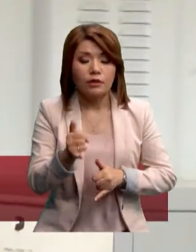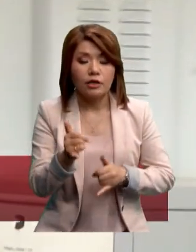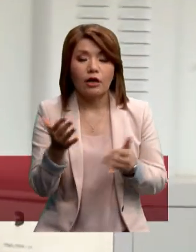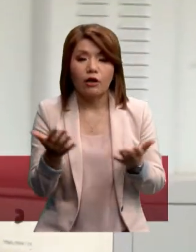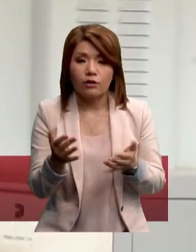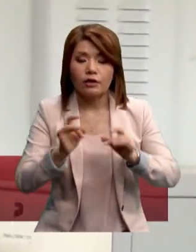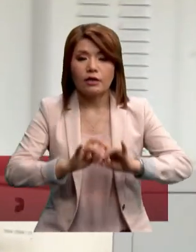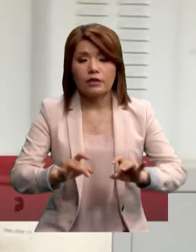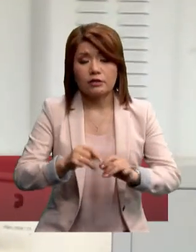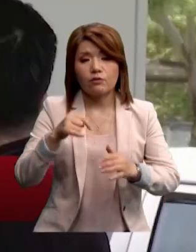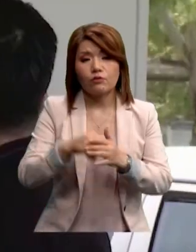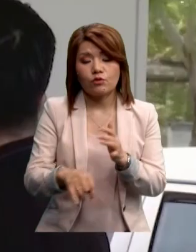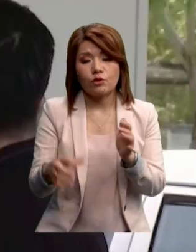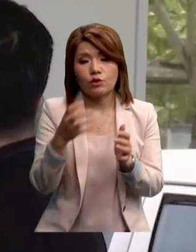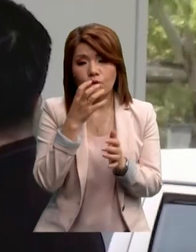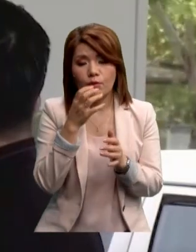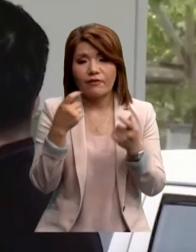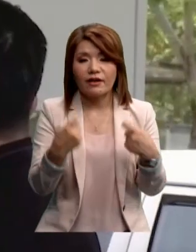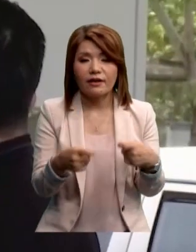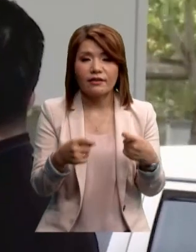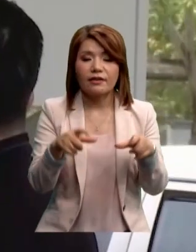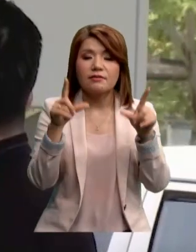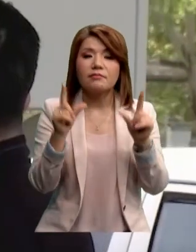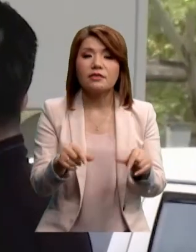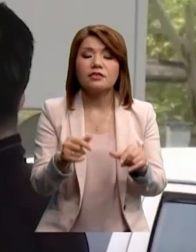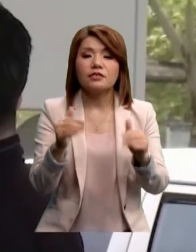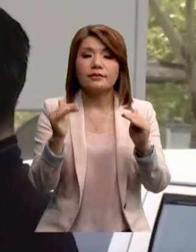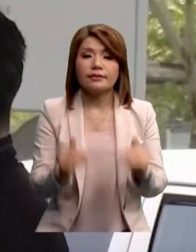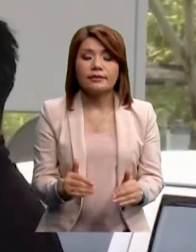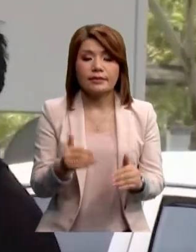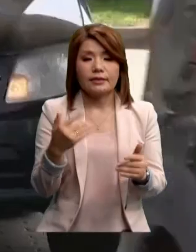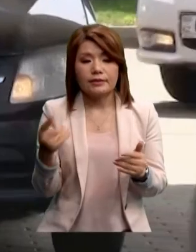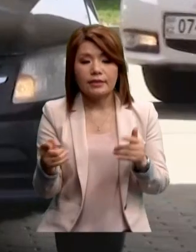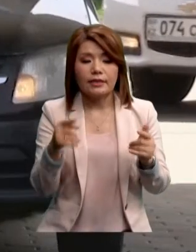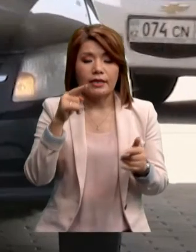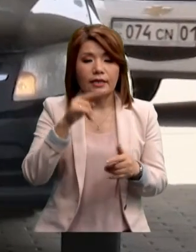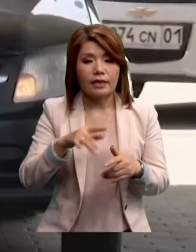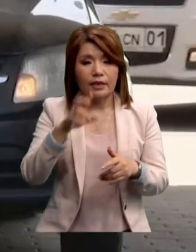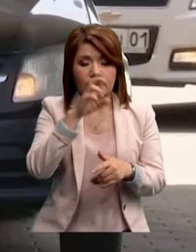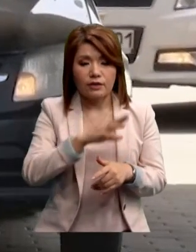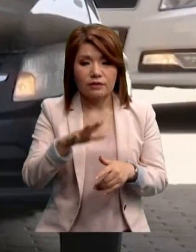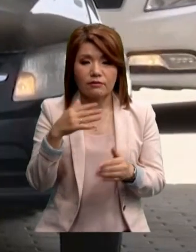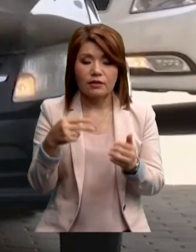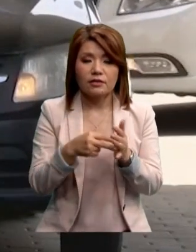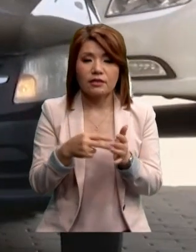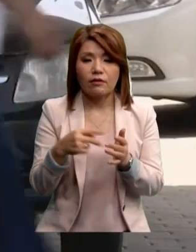стабилизации внутреннего топливного рынка и снижение ценовой разницы между Казахстаном и соседними государствами